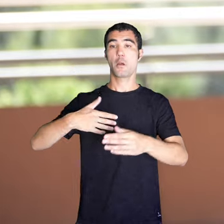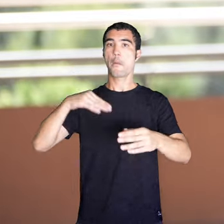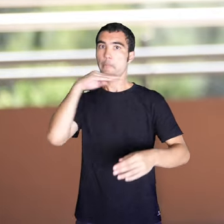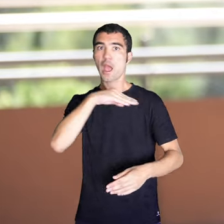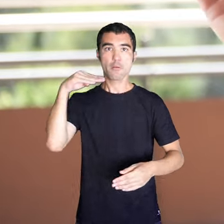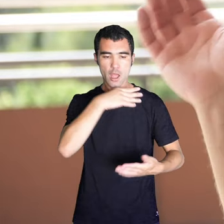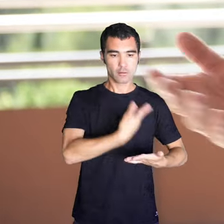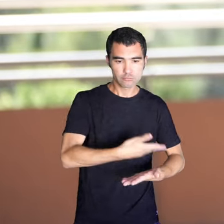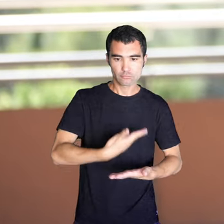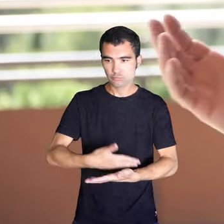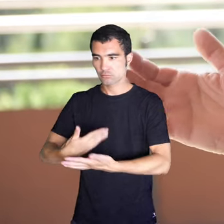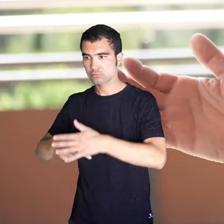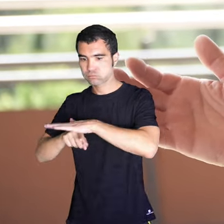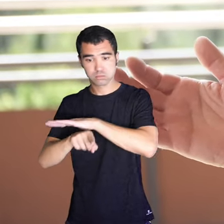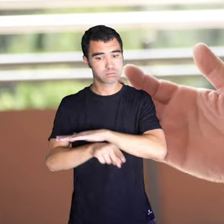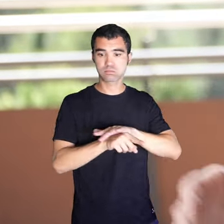papeleo, el que sigui.